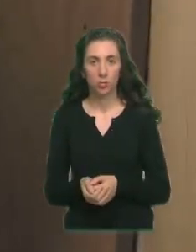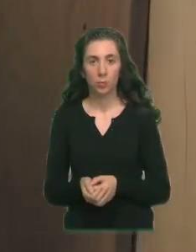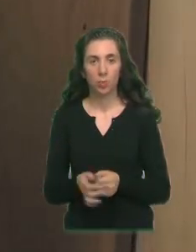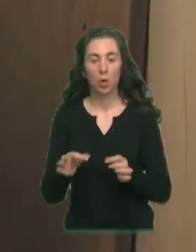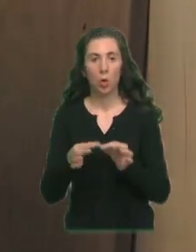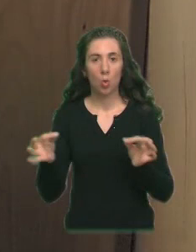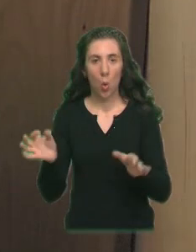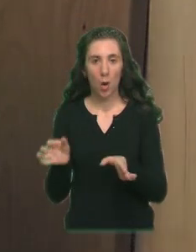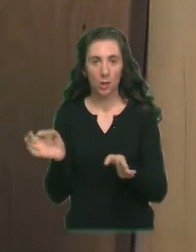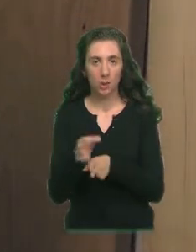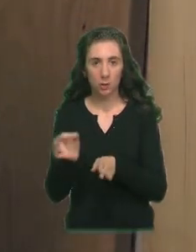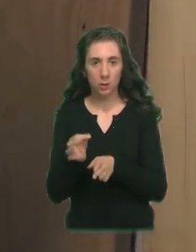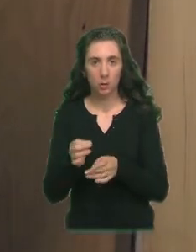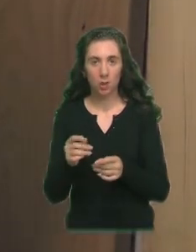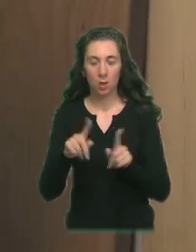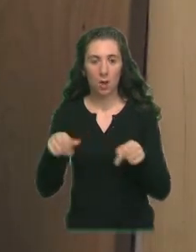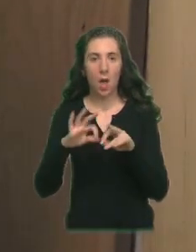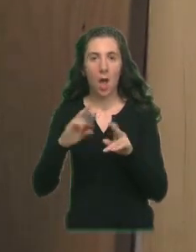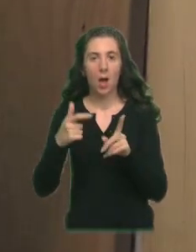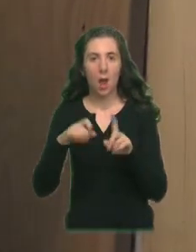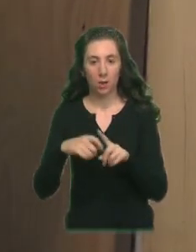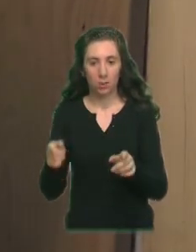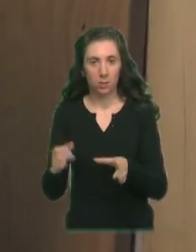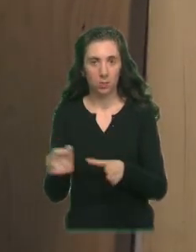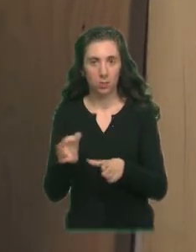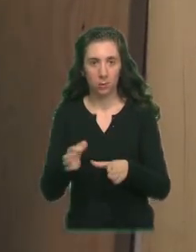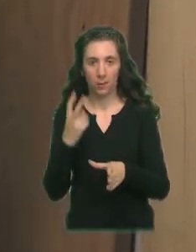evo sa konce, ovi sašijem pojedini jarak, evo vidite, to je...